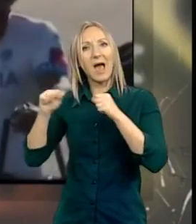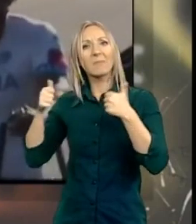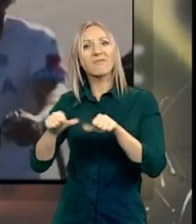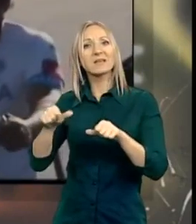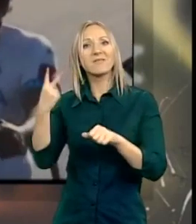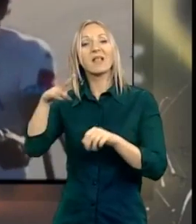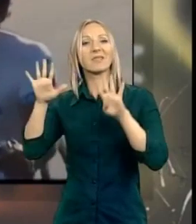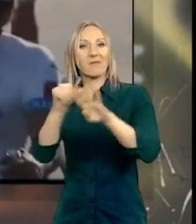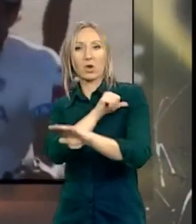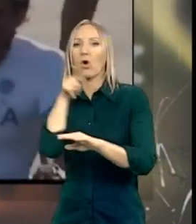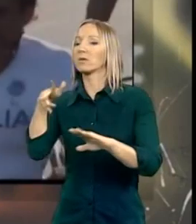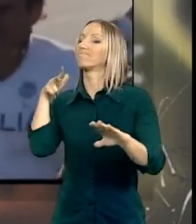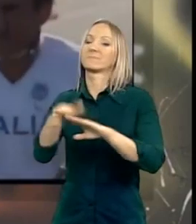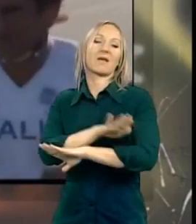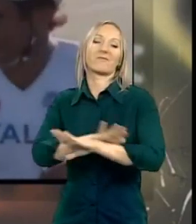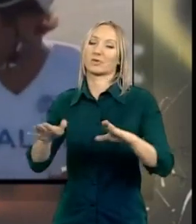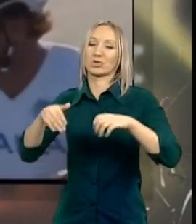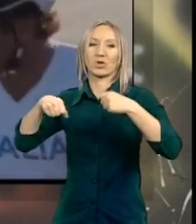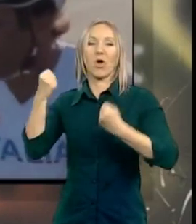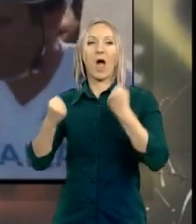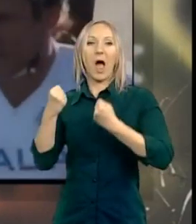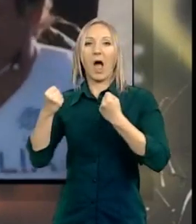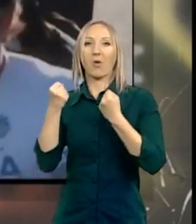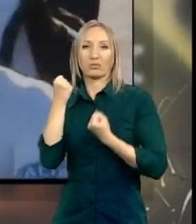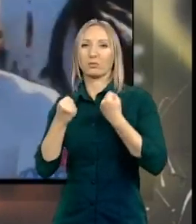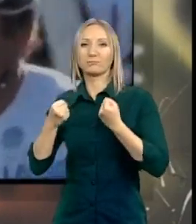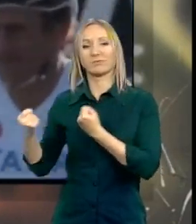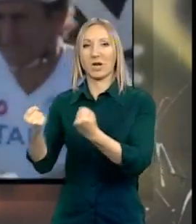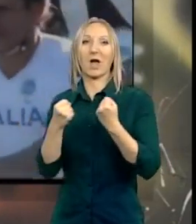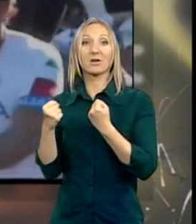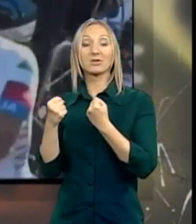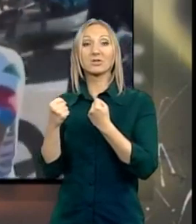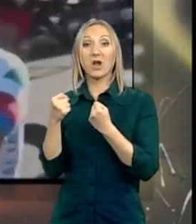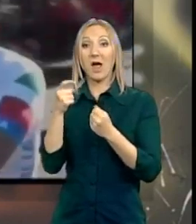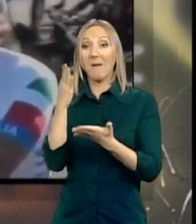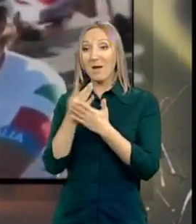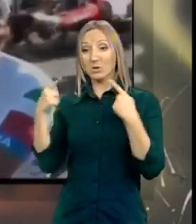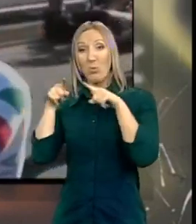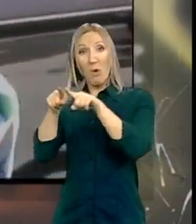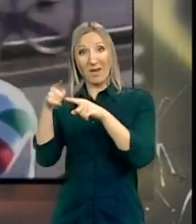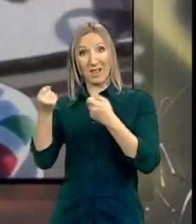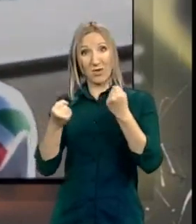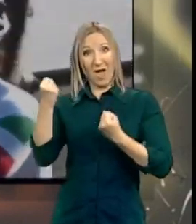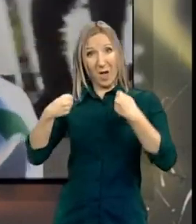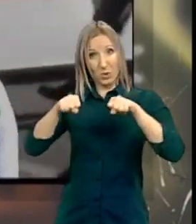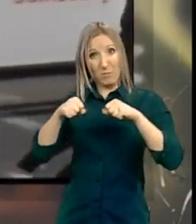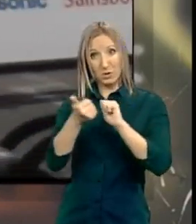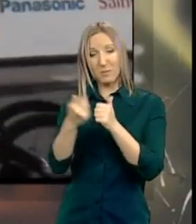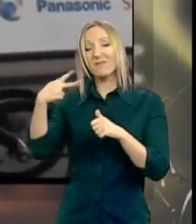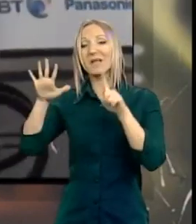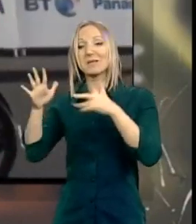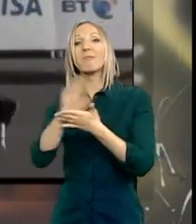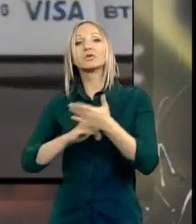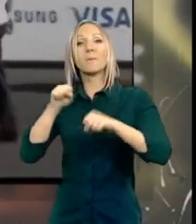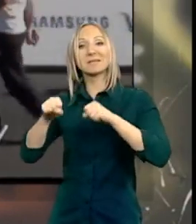2009. godine, kada je završio karijeru automobilskog tekača. Uporedu sa bavljenim automotorsportu, 2007. godine počeo da